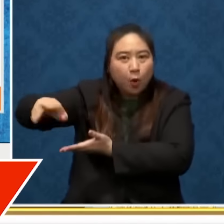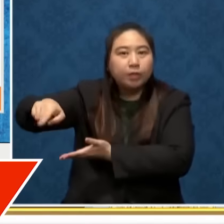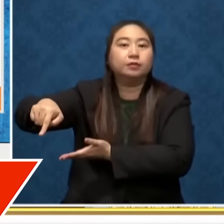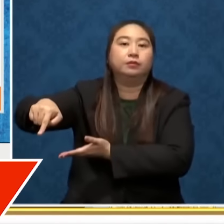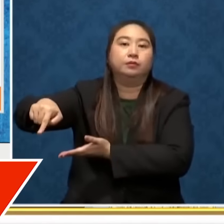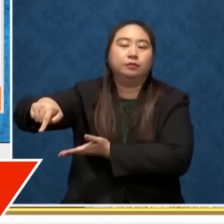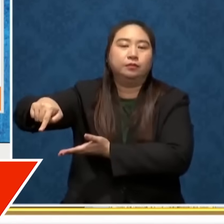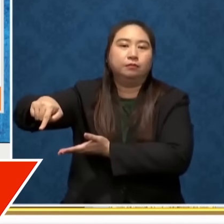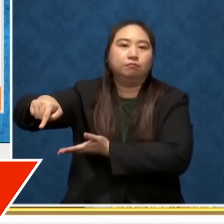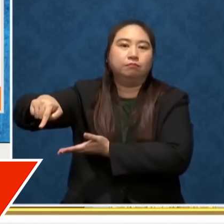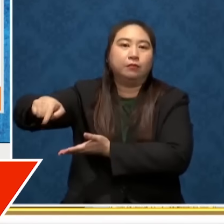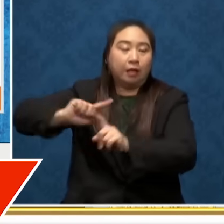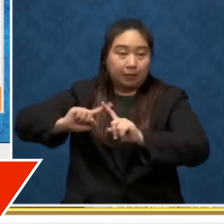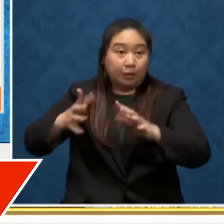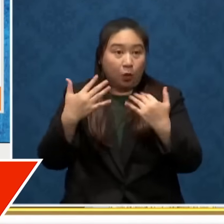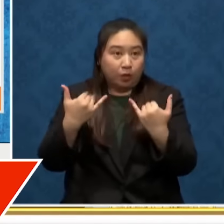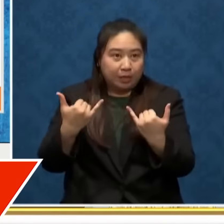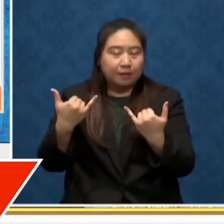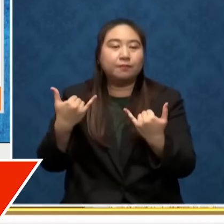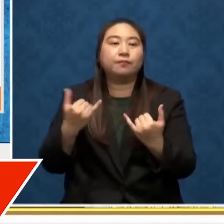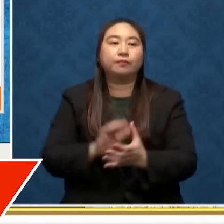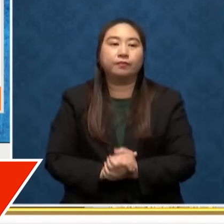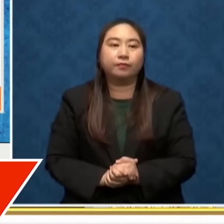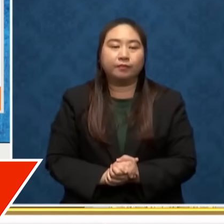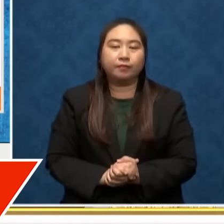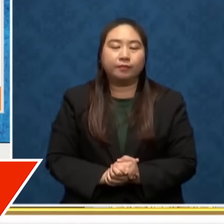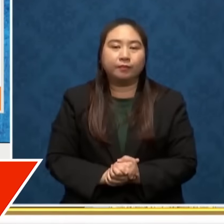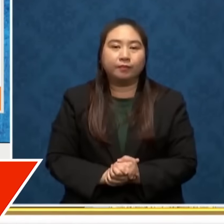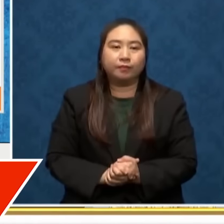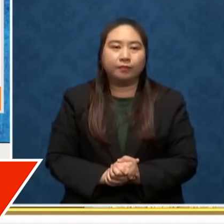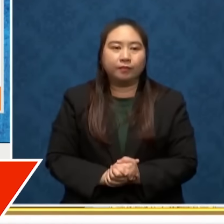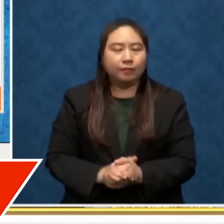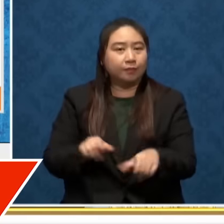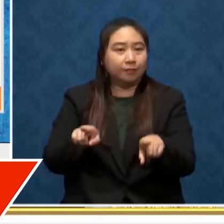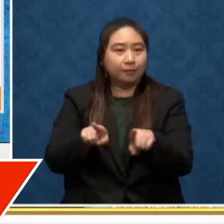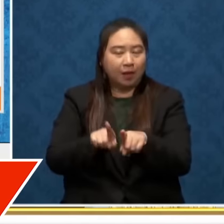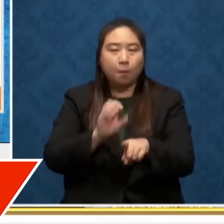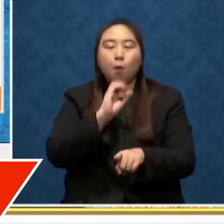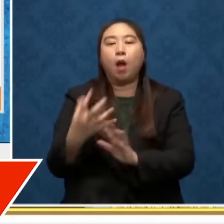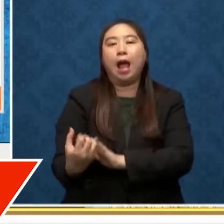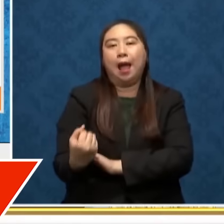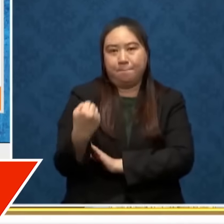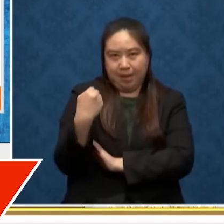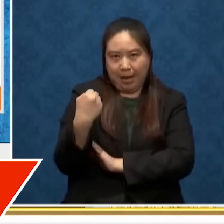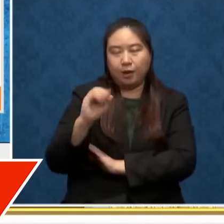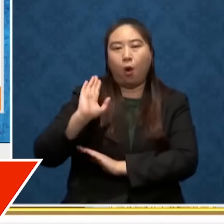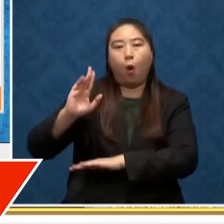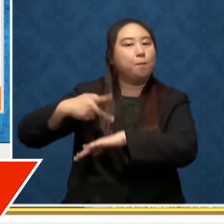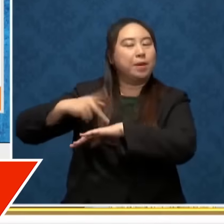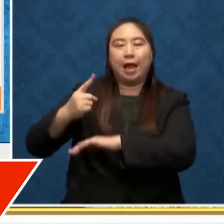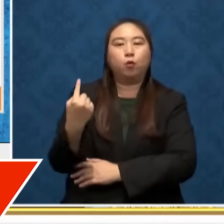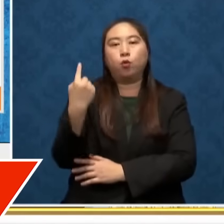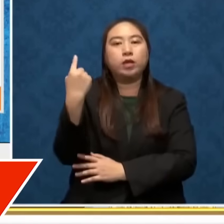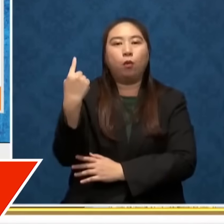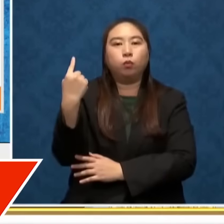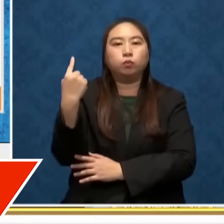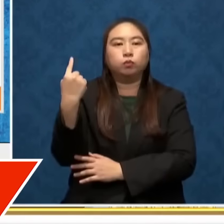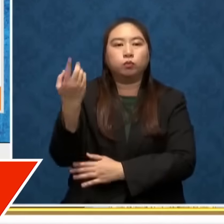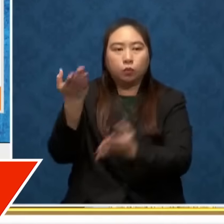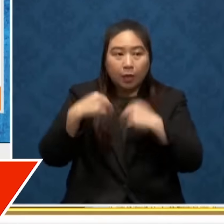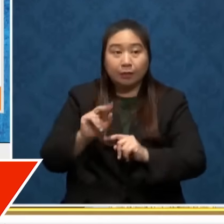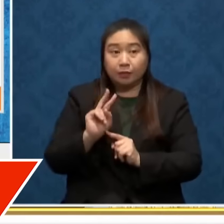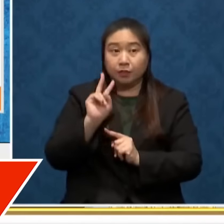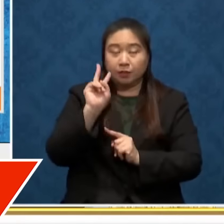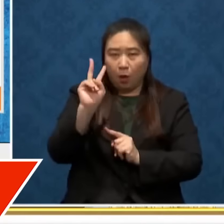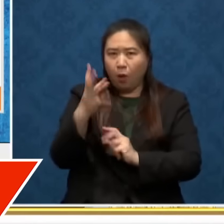การอ้างอำนาจในการแต่งตั้งรักษาธิการกสทช.ว่าเป็นอำนาจของประธานโดยผู้เดียวประเด็นที่2คือการใช้อ